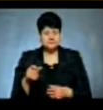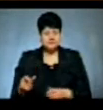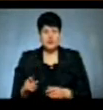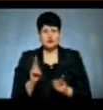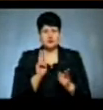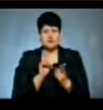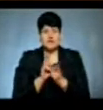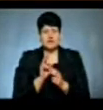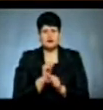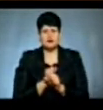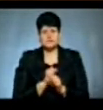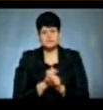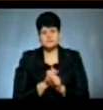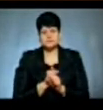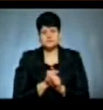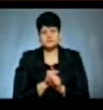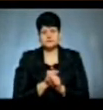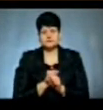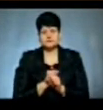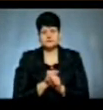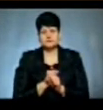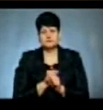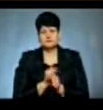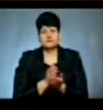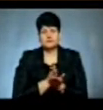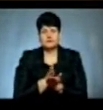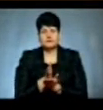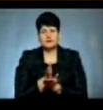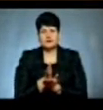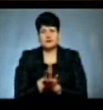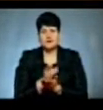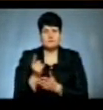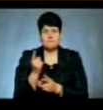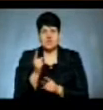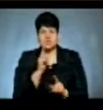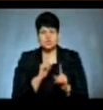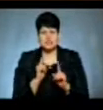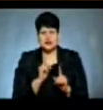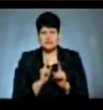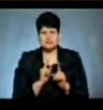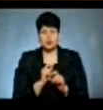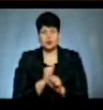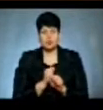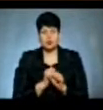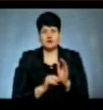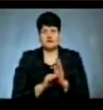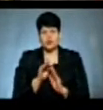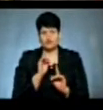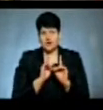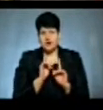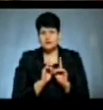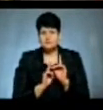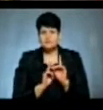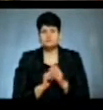зустрілися і виробляли тактику на першій сесії роботи Верховної Ради.